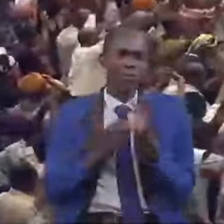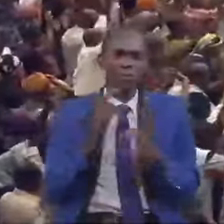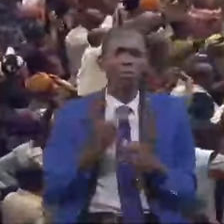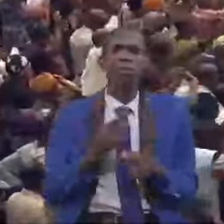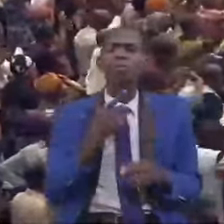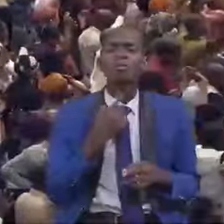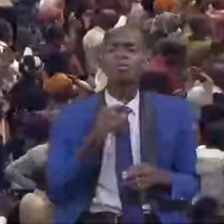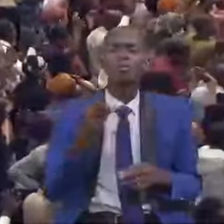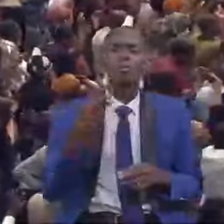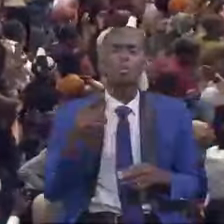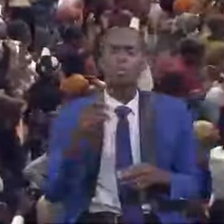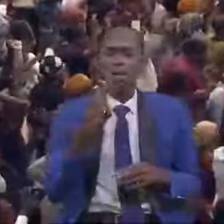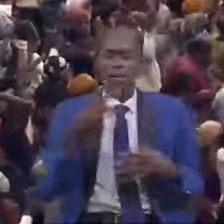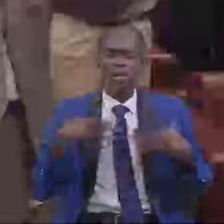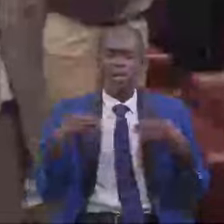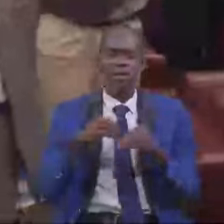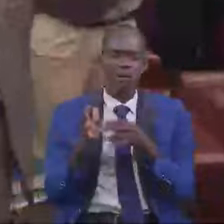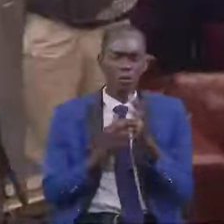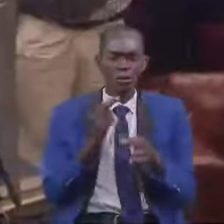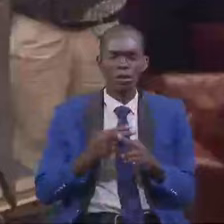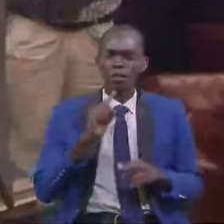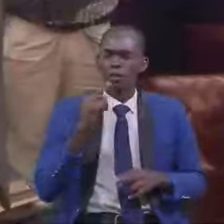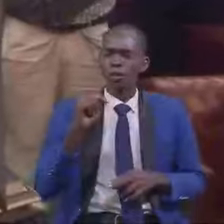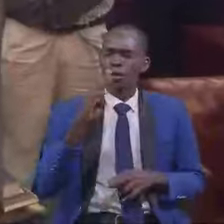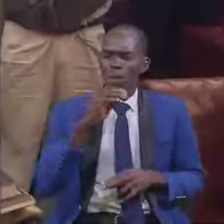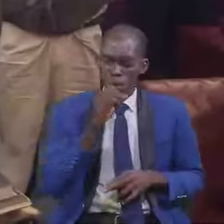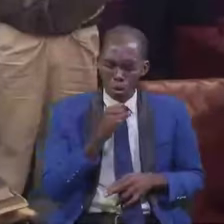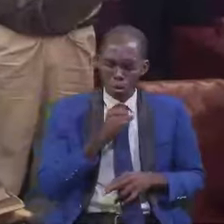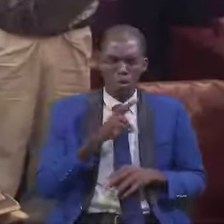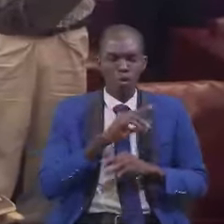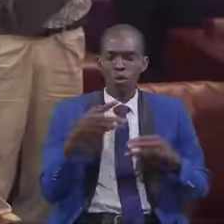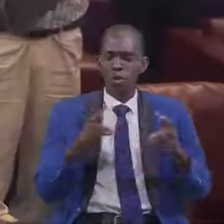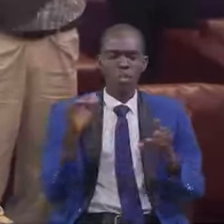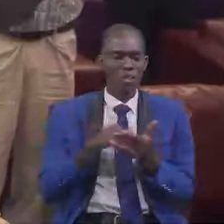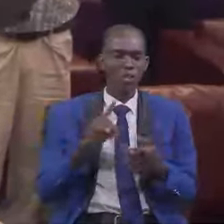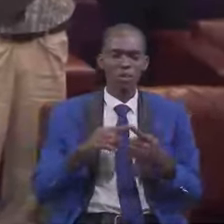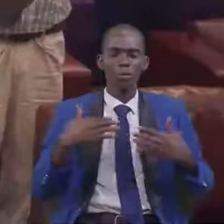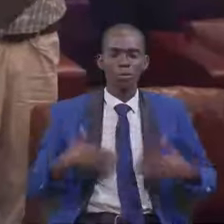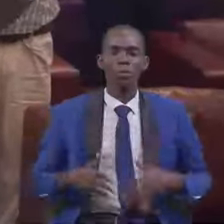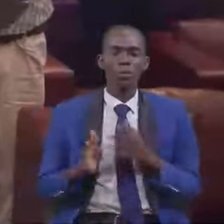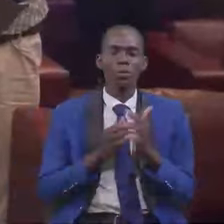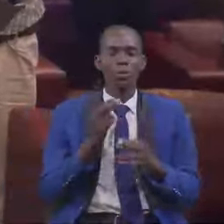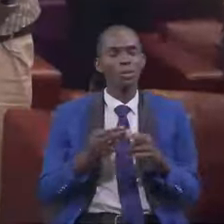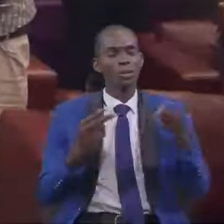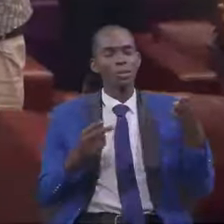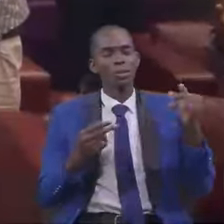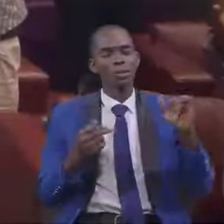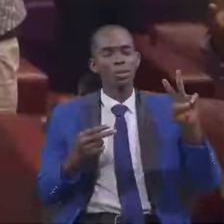Tuberculose, plus jamais. Le VIH, plus jamais. Le cancer, plus